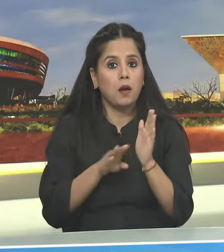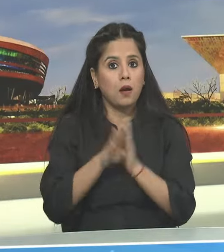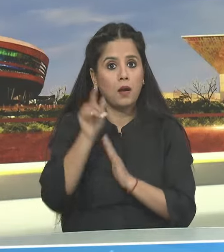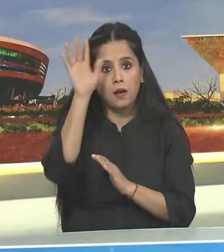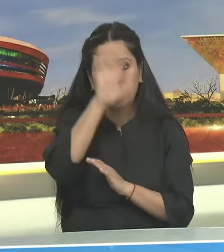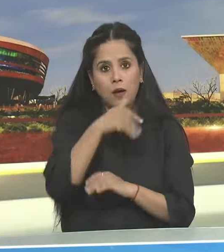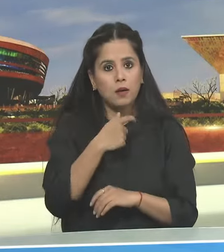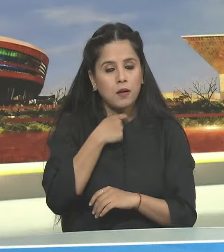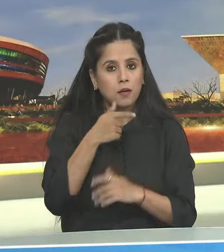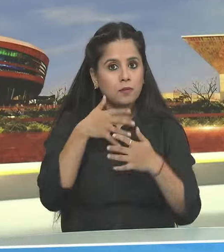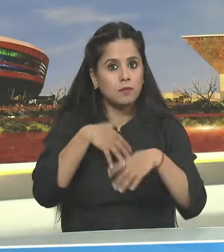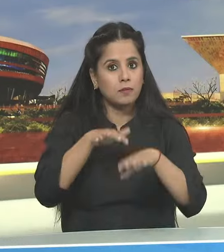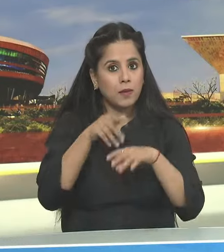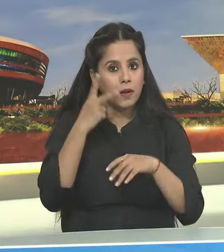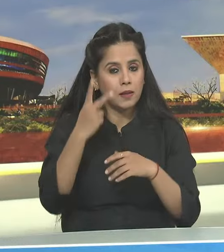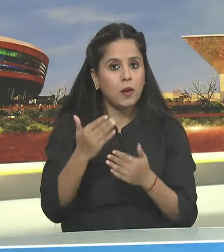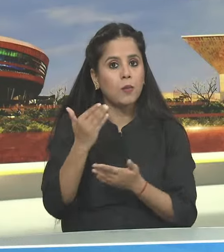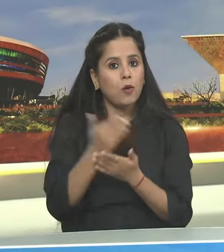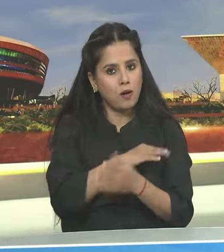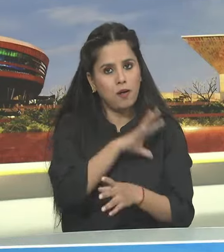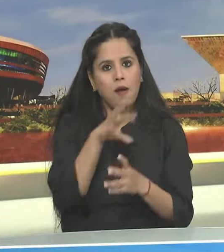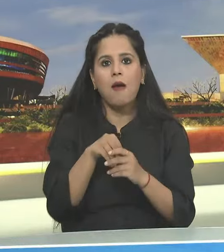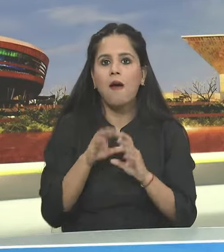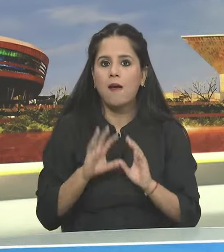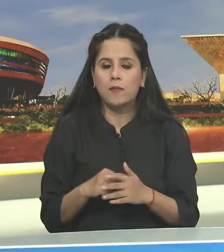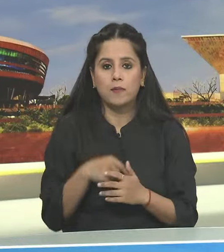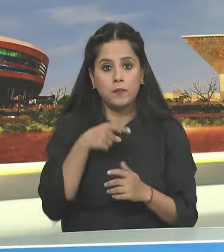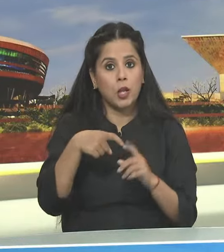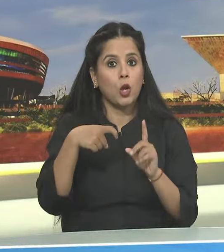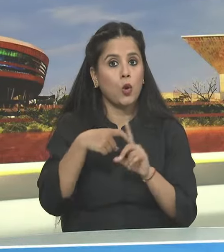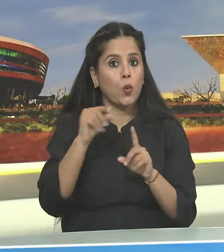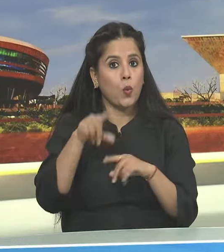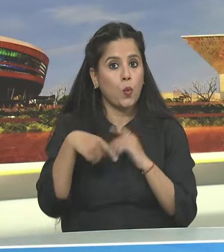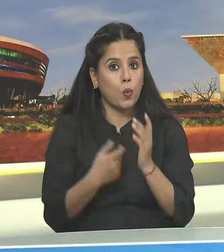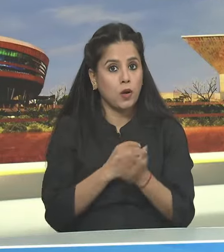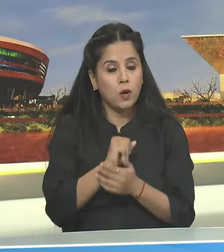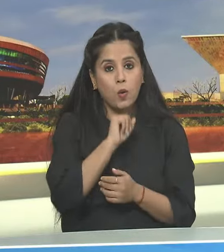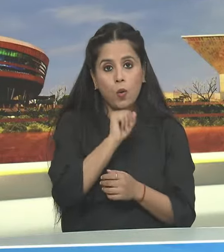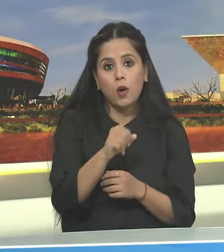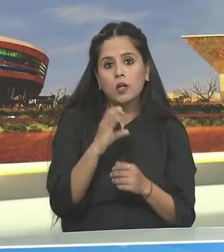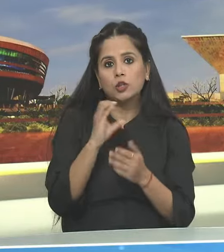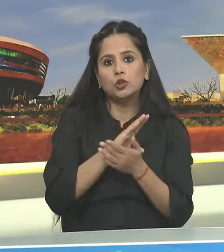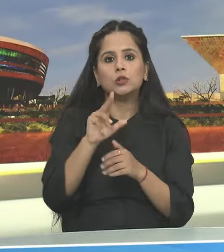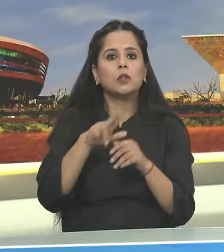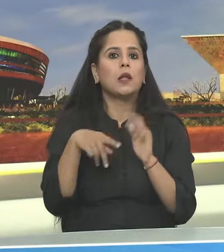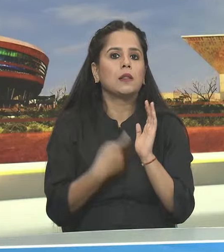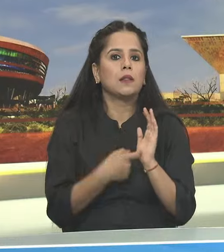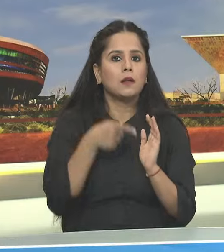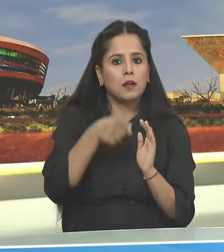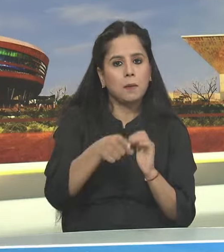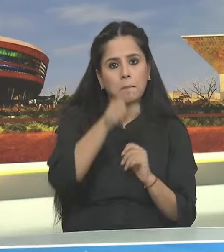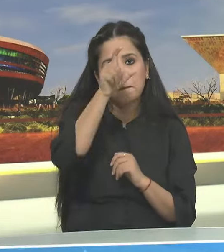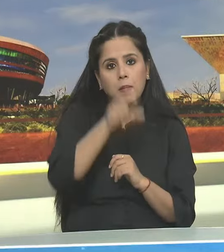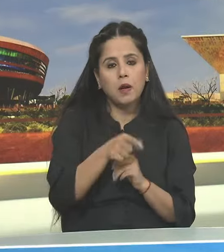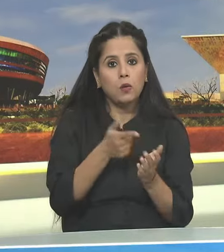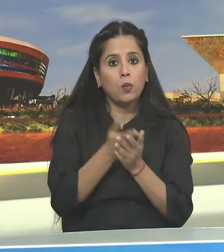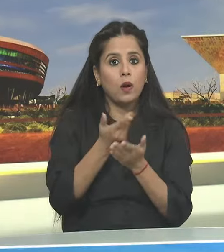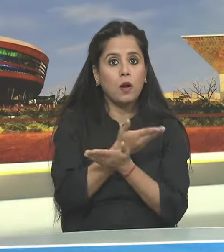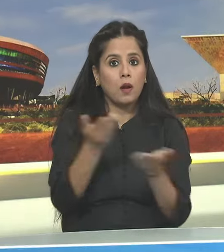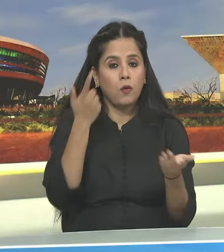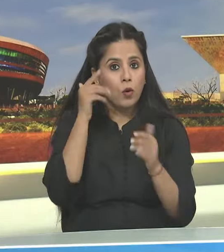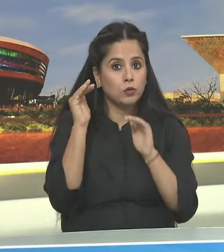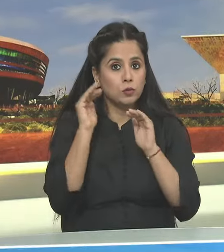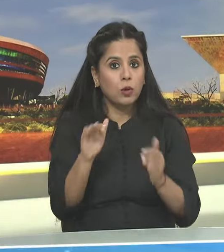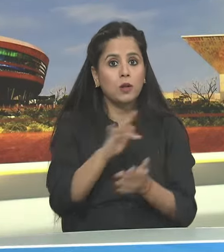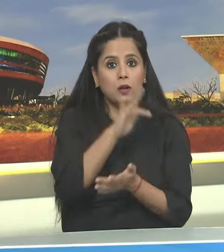भारत संकल्प यात्रा कार्यक्रम में भी शामिल हुई। वहीं कोकराझार के चंद्र बहादुर छेत्री ने किसानों को सहायता